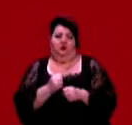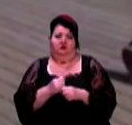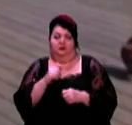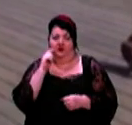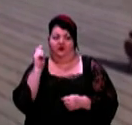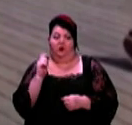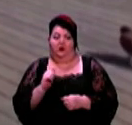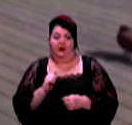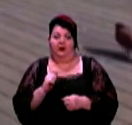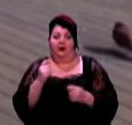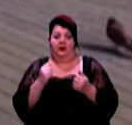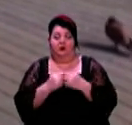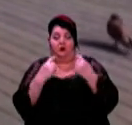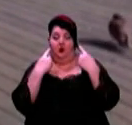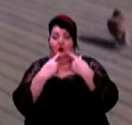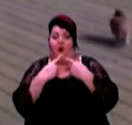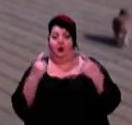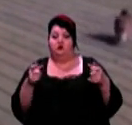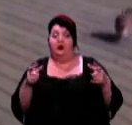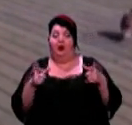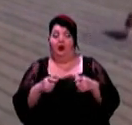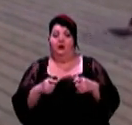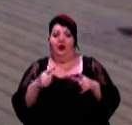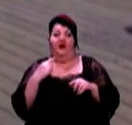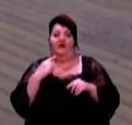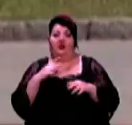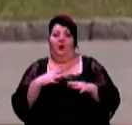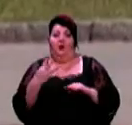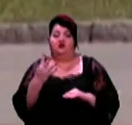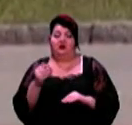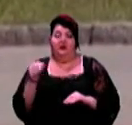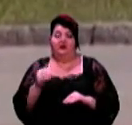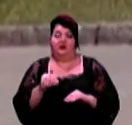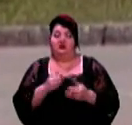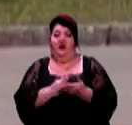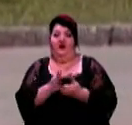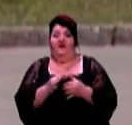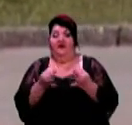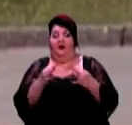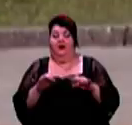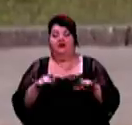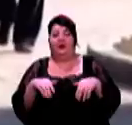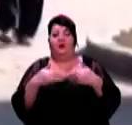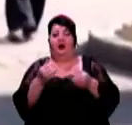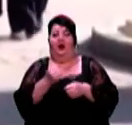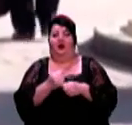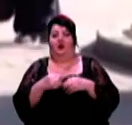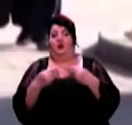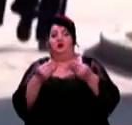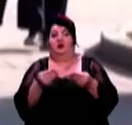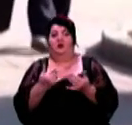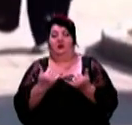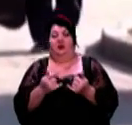Україні. До оголошення карантину на Волині було 4 тисячі вакансій, які пропонували роботодавці. Нині їх майже